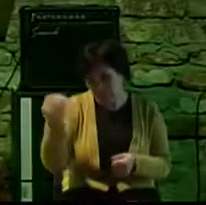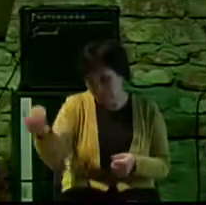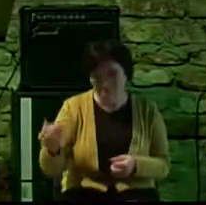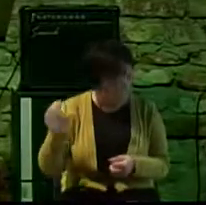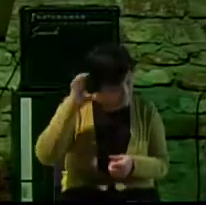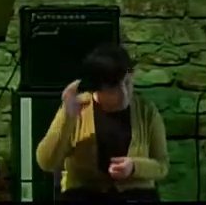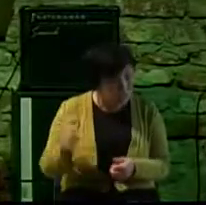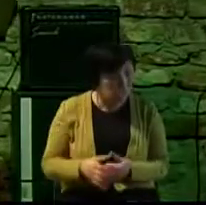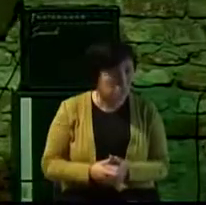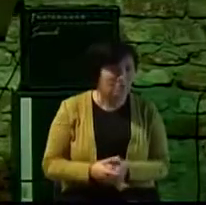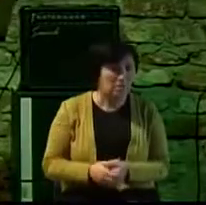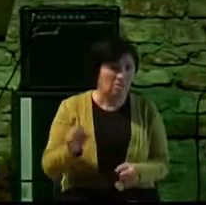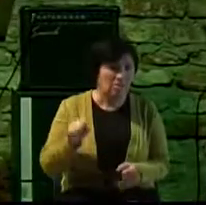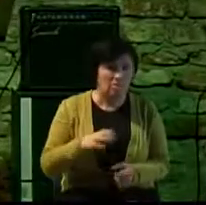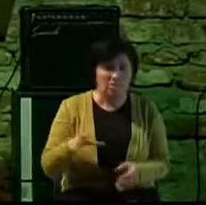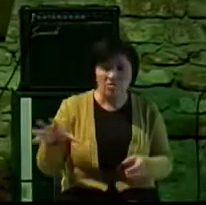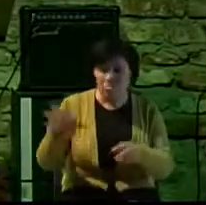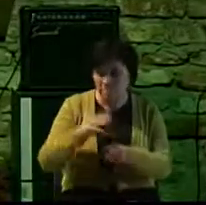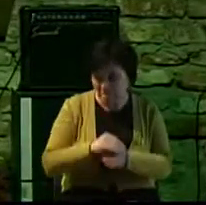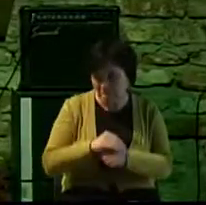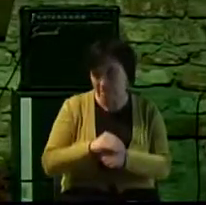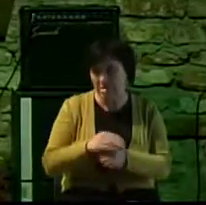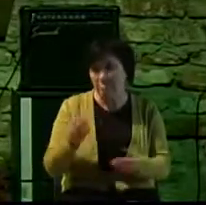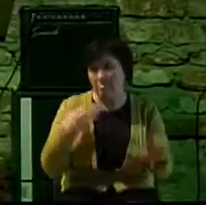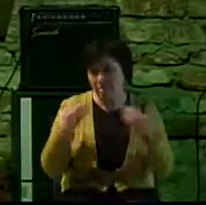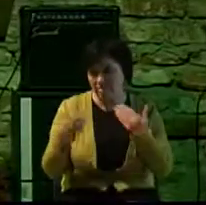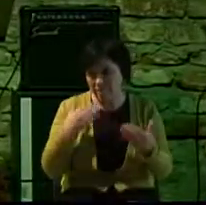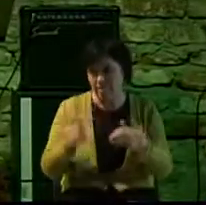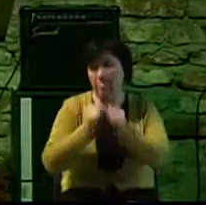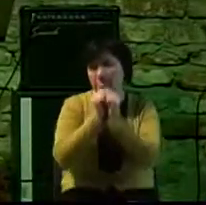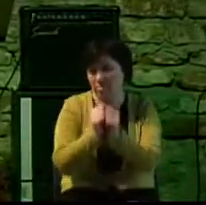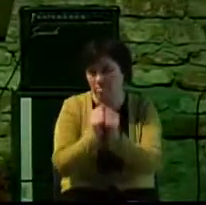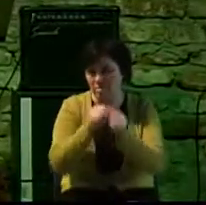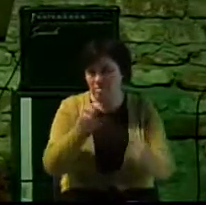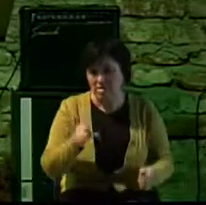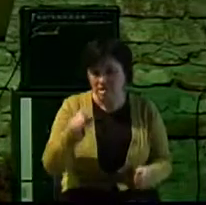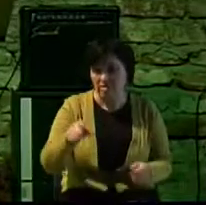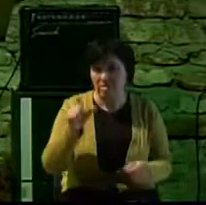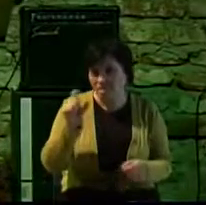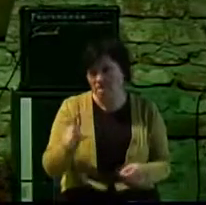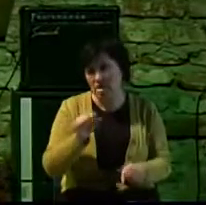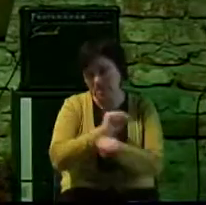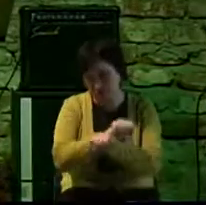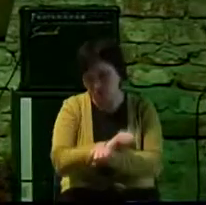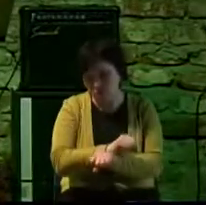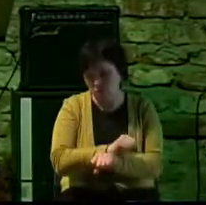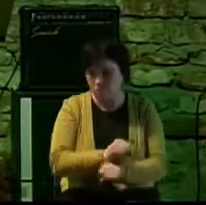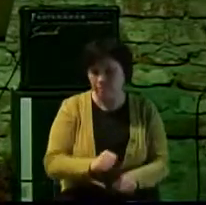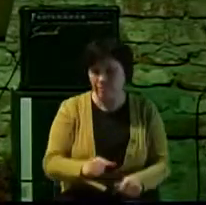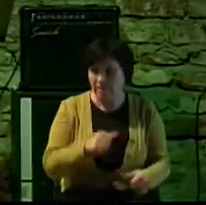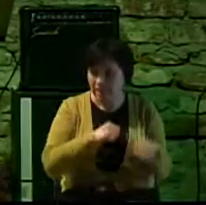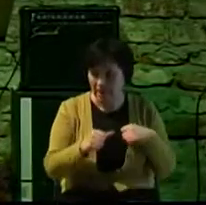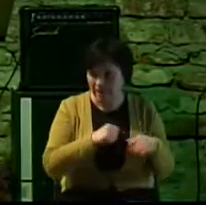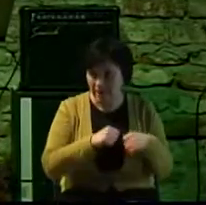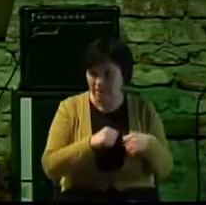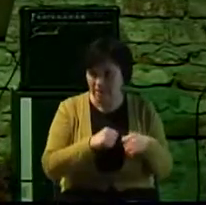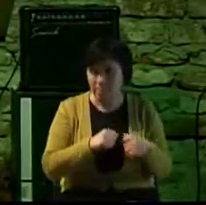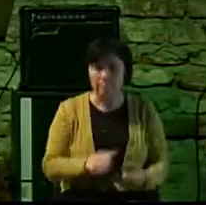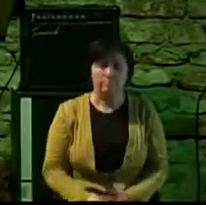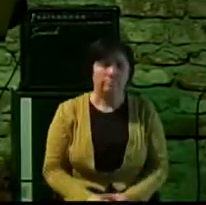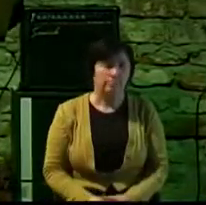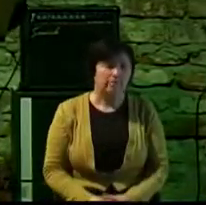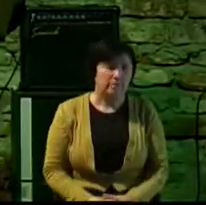он послушает. Может быть, мы вместе сможем поговорить и помолиться за него и остановить его на этом пути, который приведет